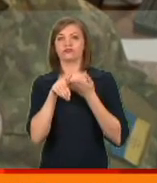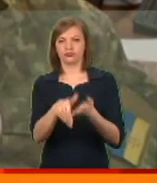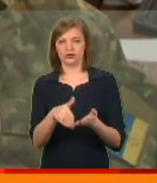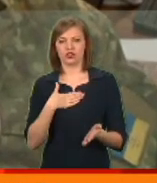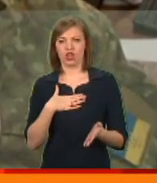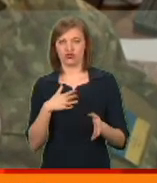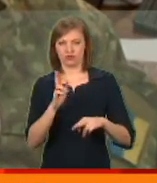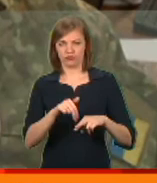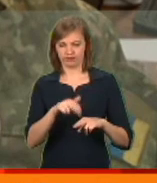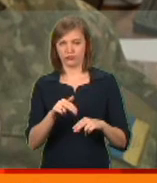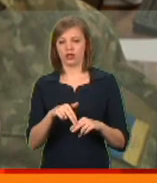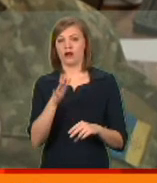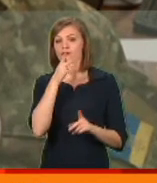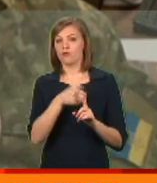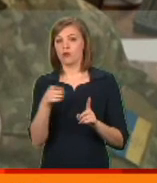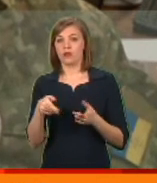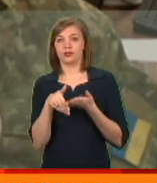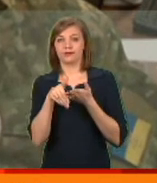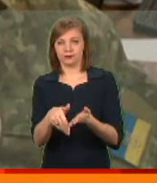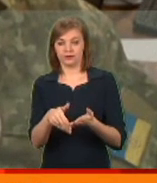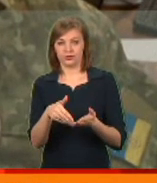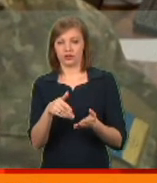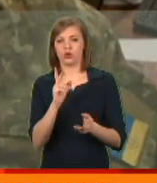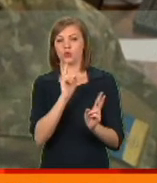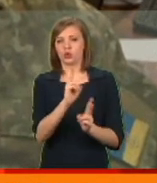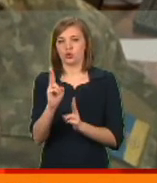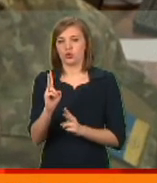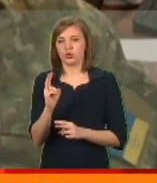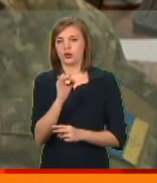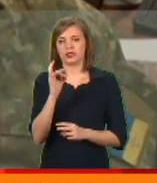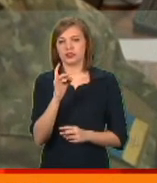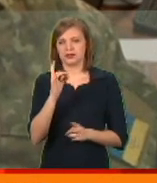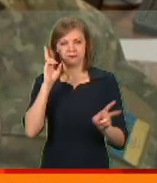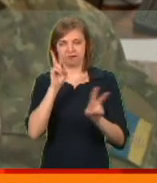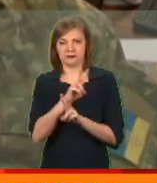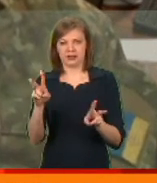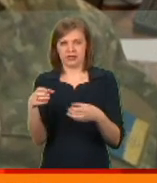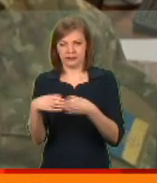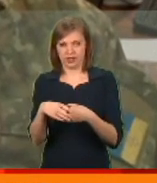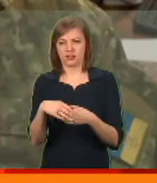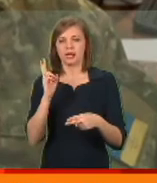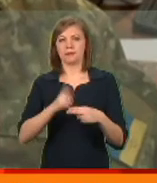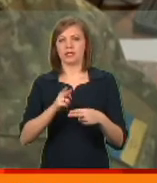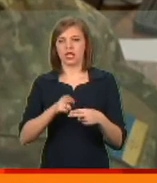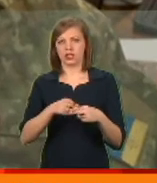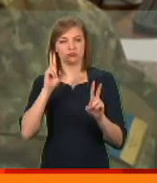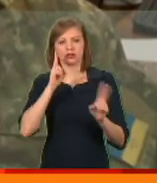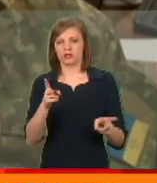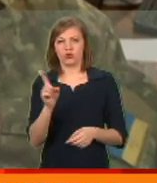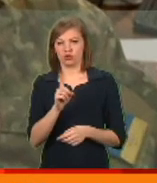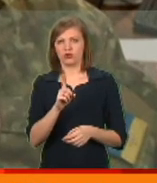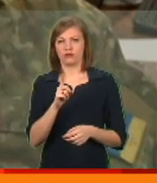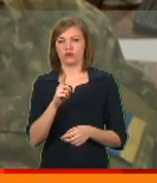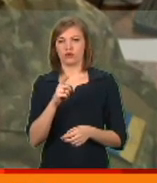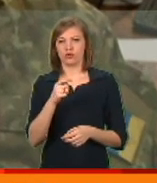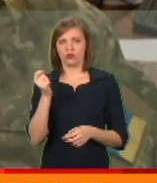сотруднику нашому. В момент оказання допомоги хтось із неізвісних металлическим предметом, не знаю чим,